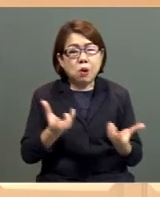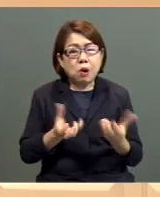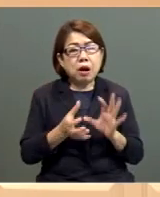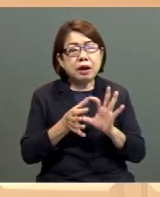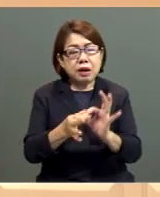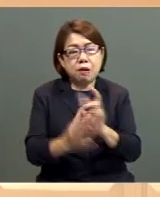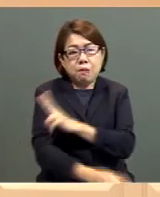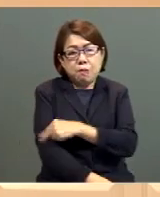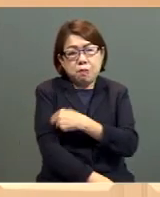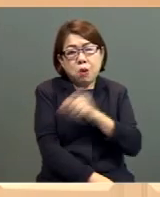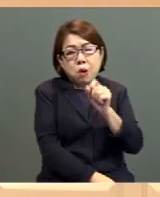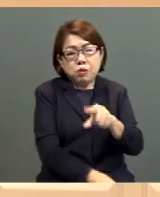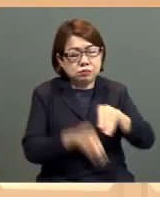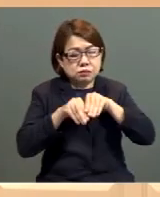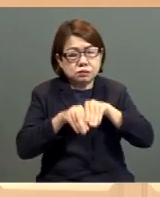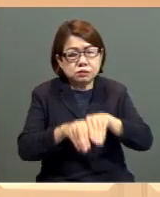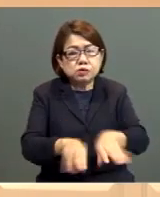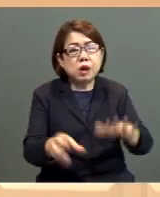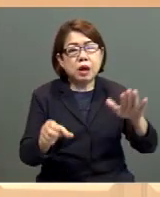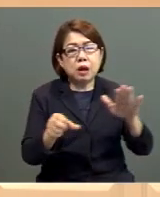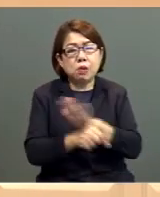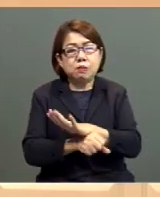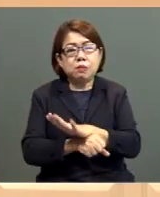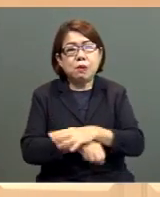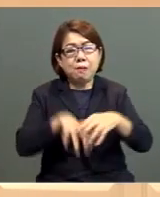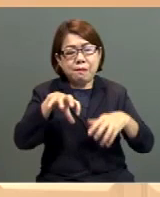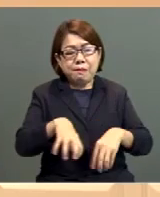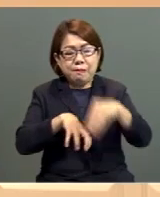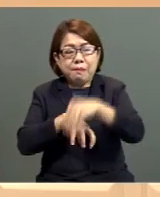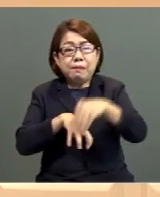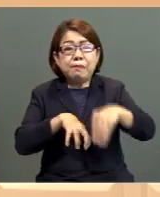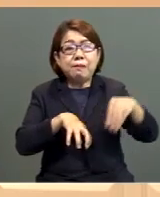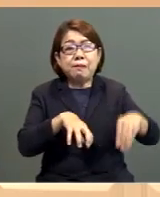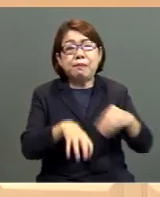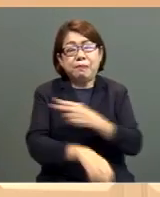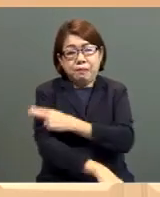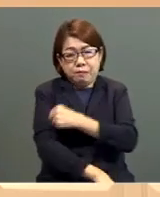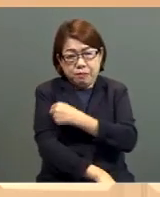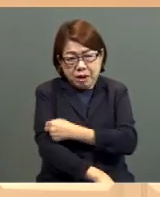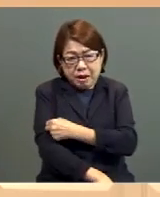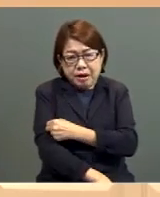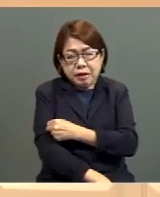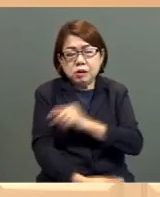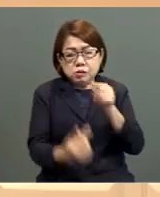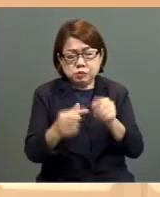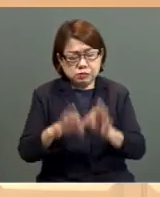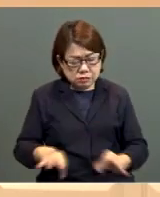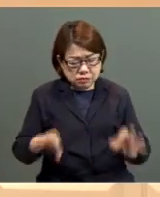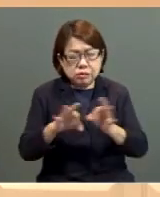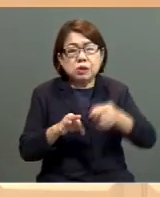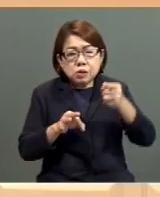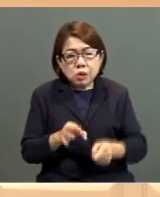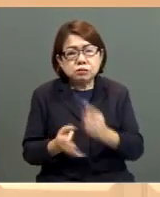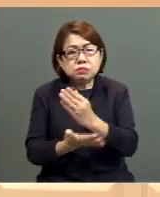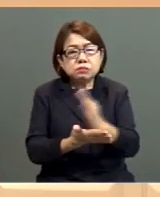งในโรงพยาบาลทุกพื้นที่ผมถือว่าเรื่องเหล่านี้เป็นเรื่องสำคัญมากเราต้องมีระบบการกระจาย